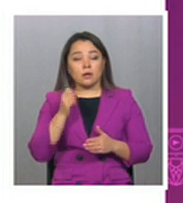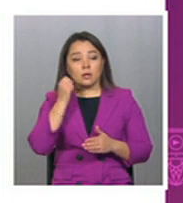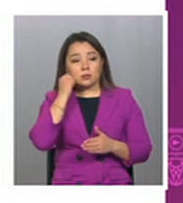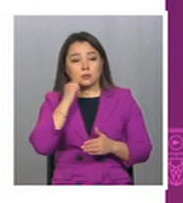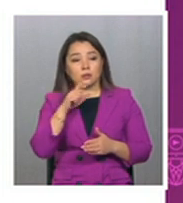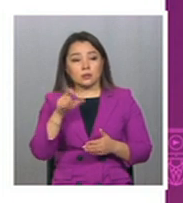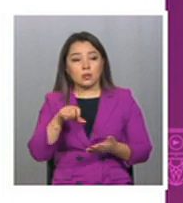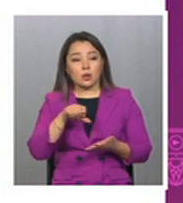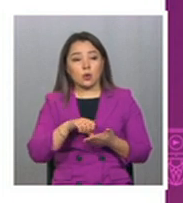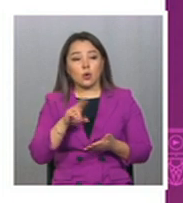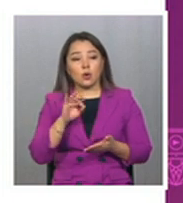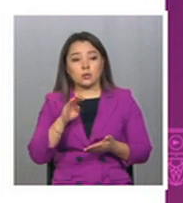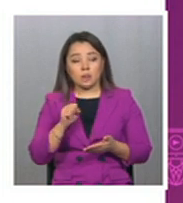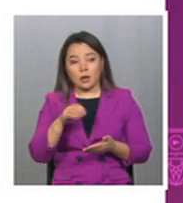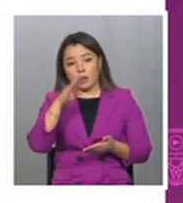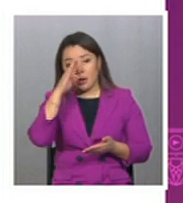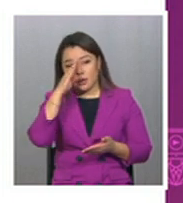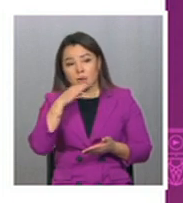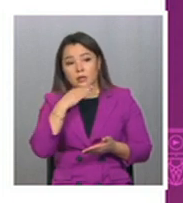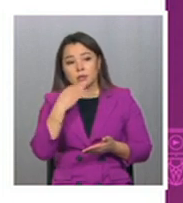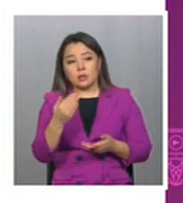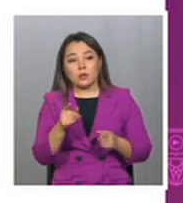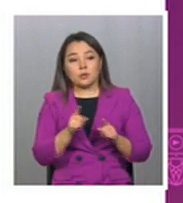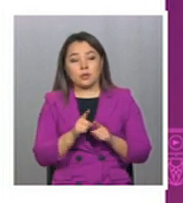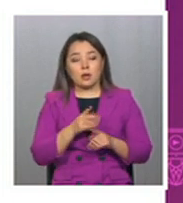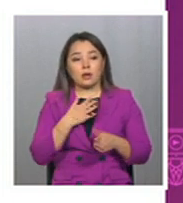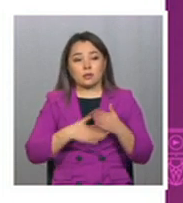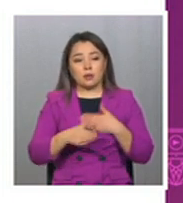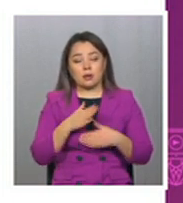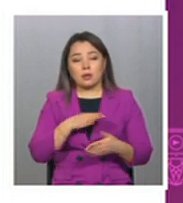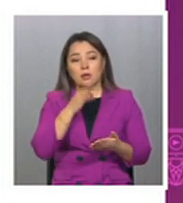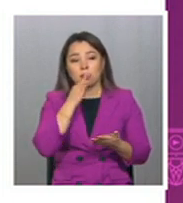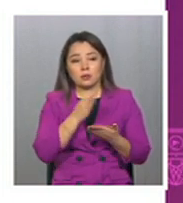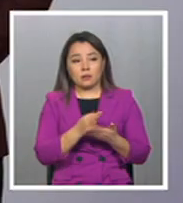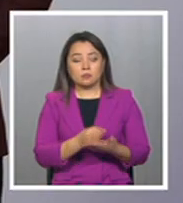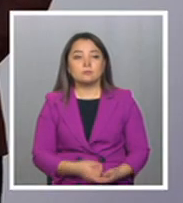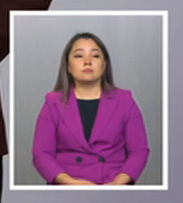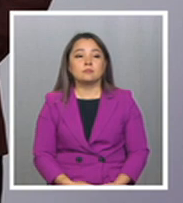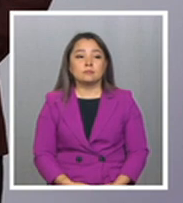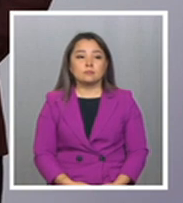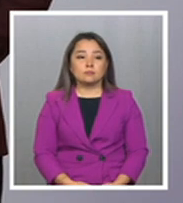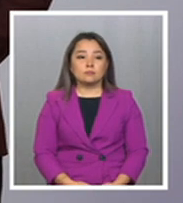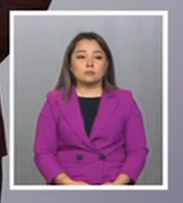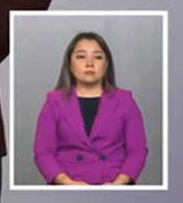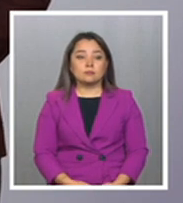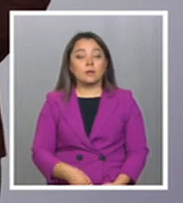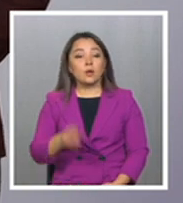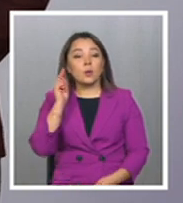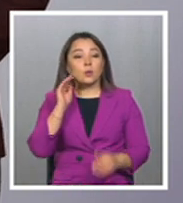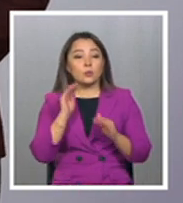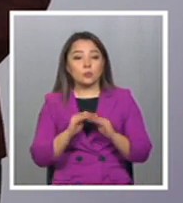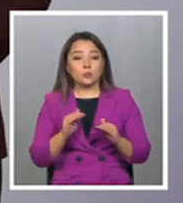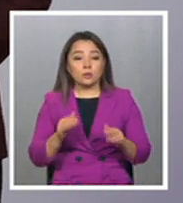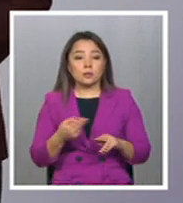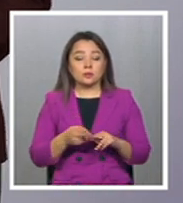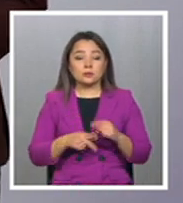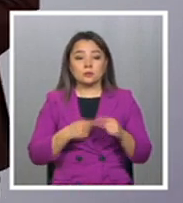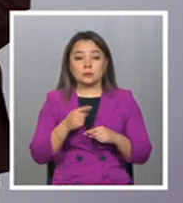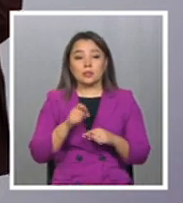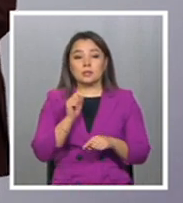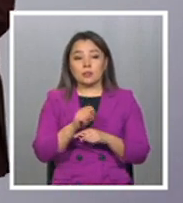Сайбек қарттың қожаның әкесіне деген ризашылығы айтылған. Оқушылар, келесі